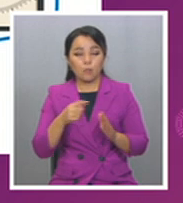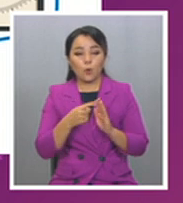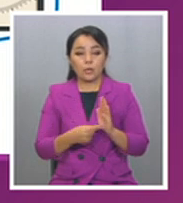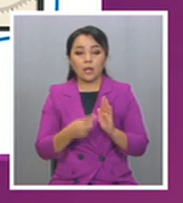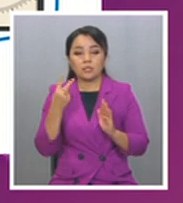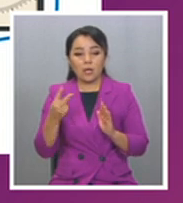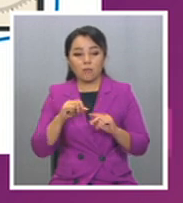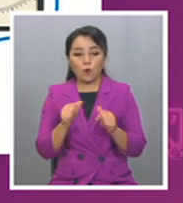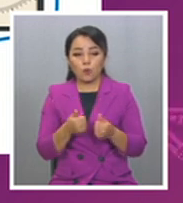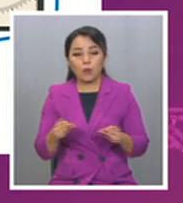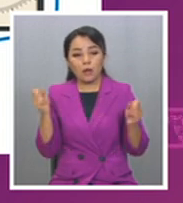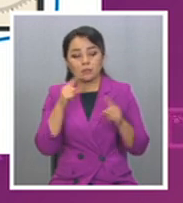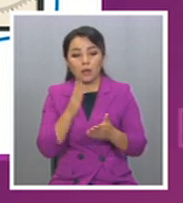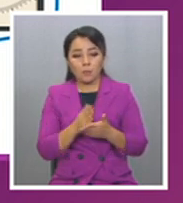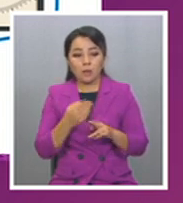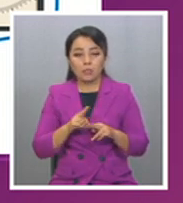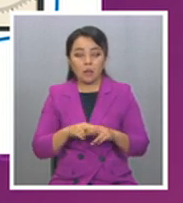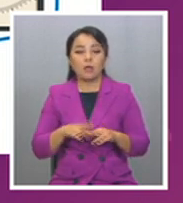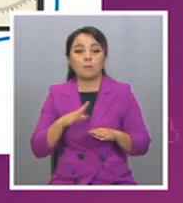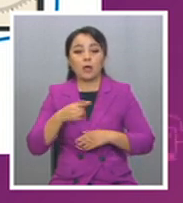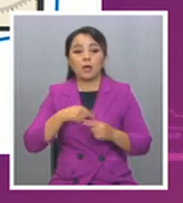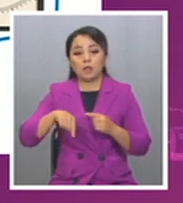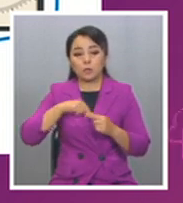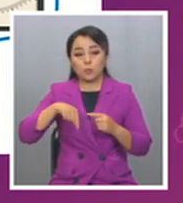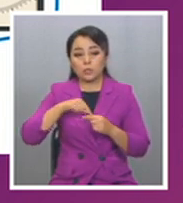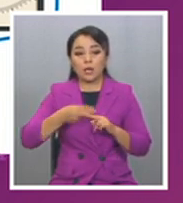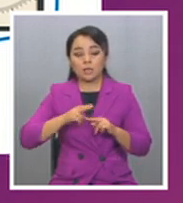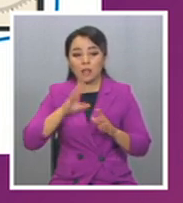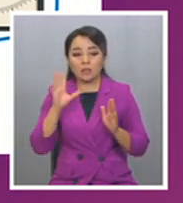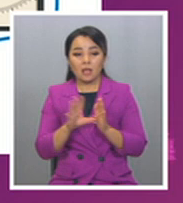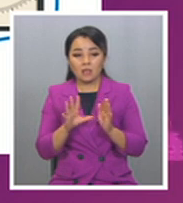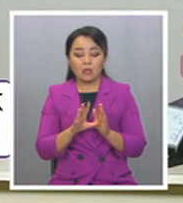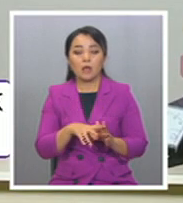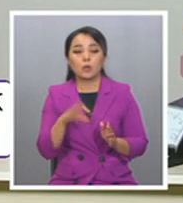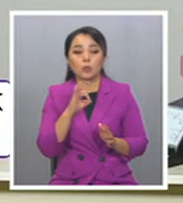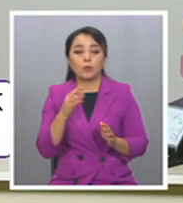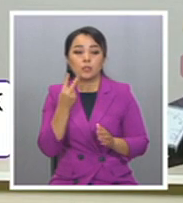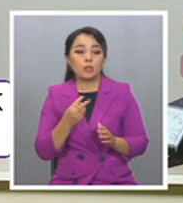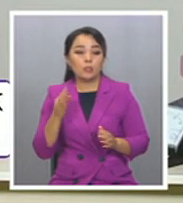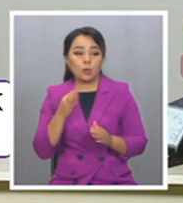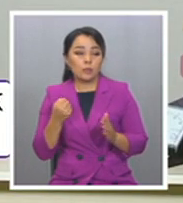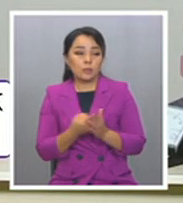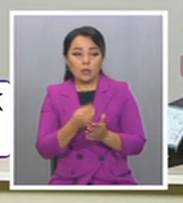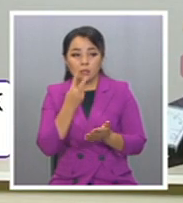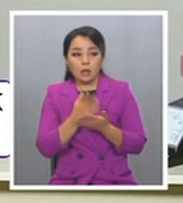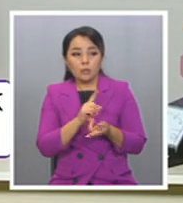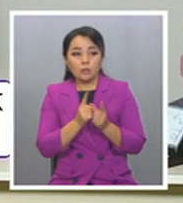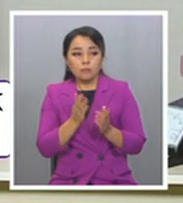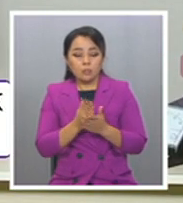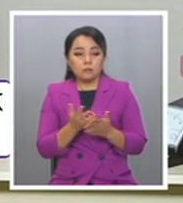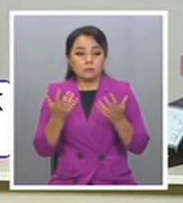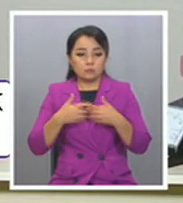арқылы анықталады. Ал катушкадағы электр өрісінің энергиясы 0-ге дейін өзгереді. Ал механикалық